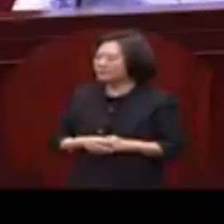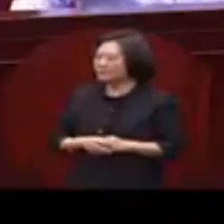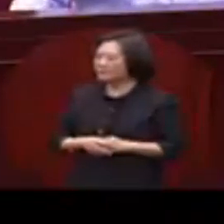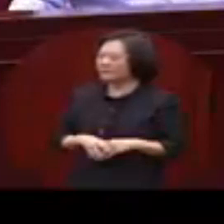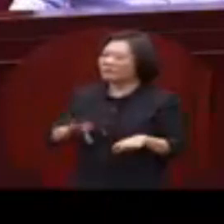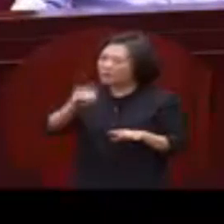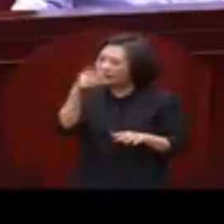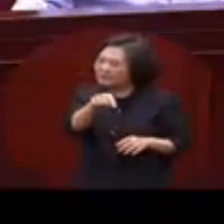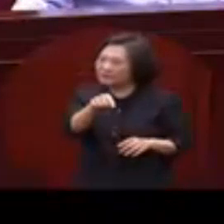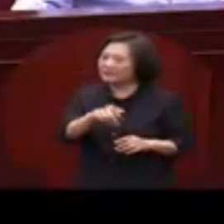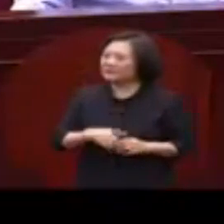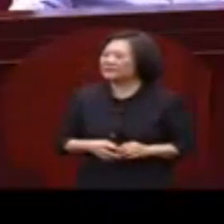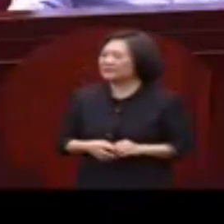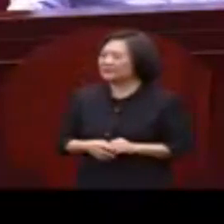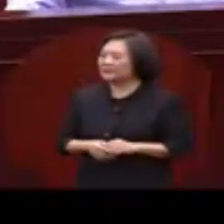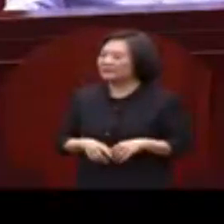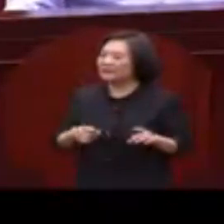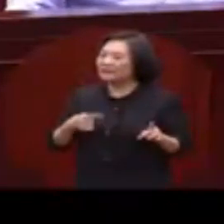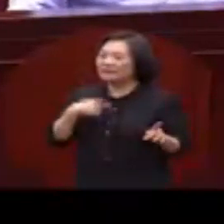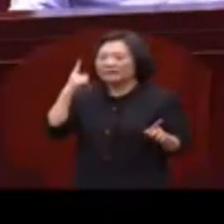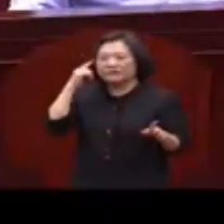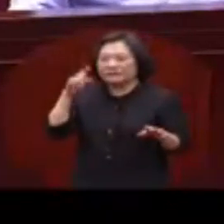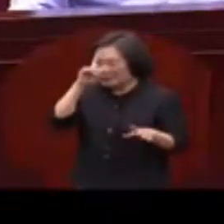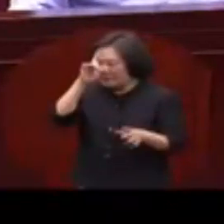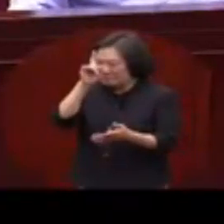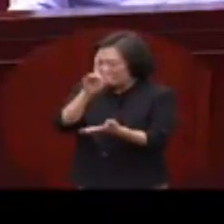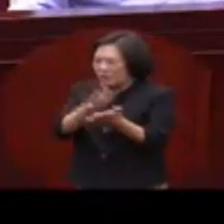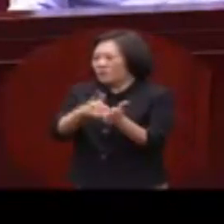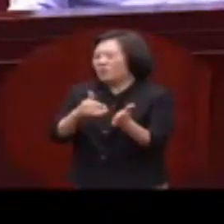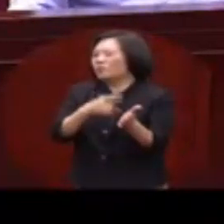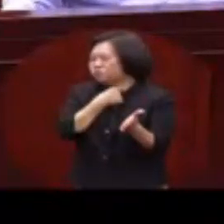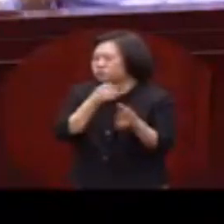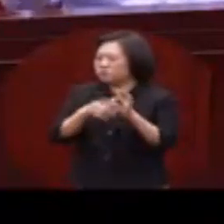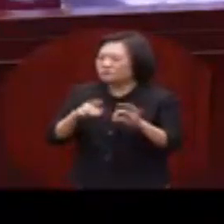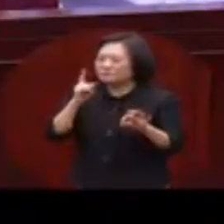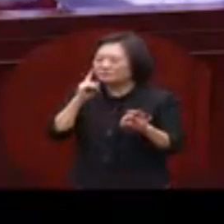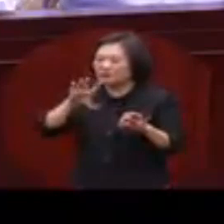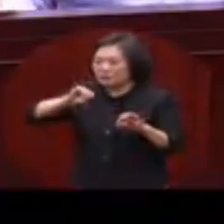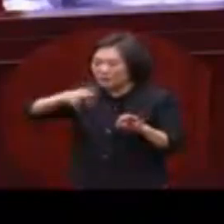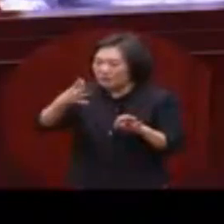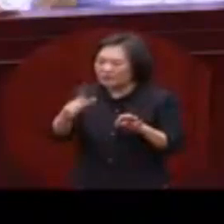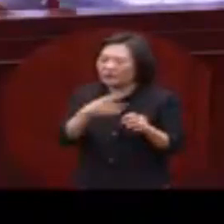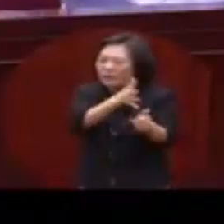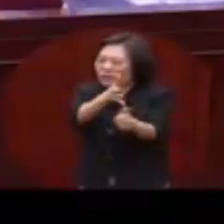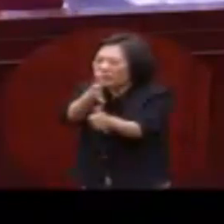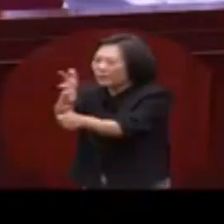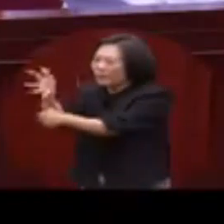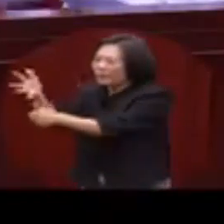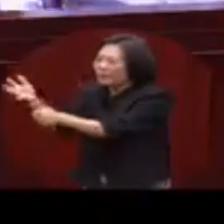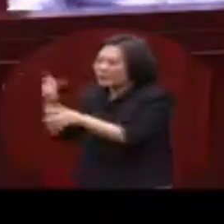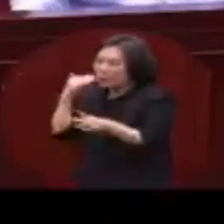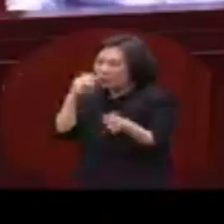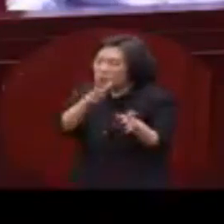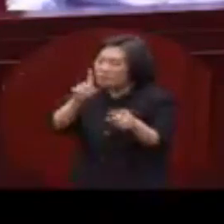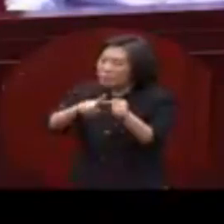院，但是这样的我们也不太可能一次到位，所以我们希望在这孟甲学院的过程当中广收集民意，这样看看说，如果未